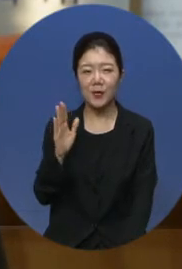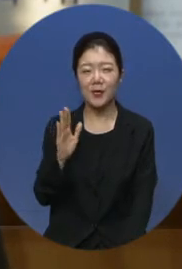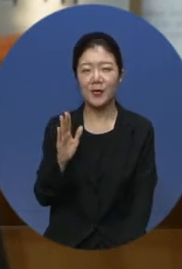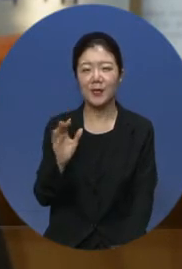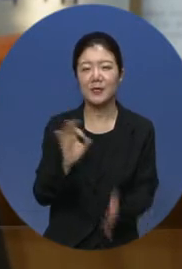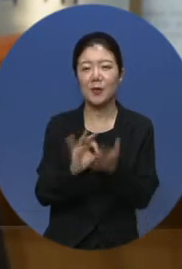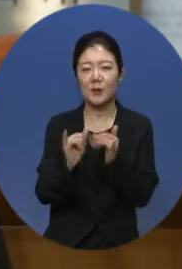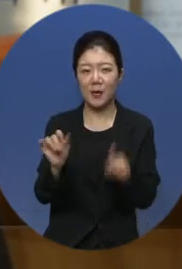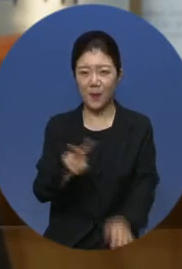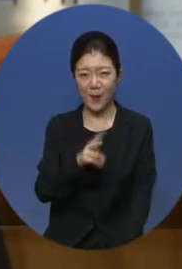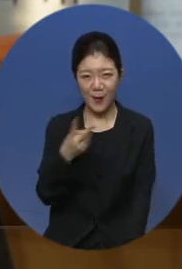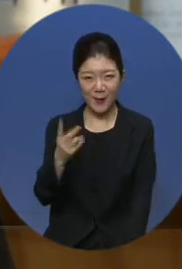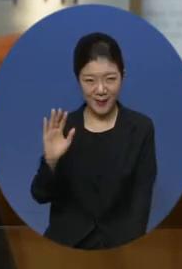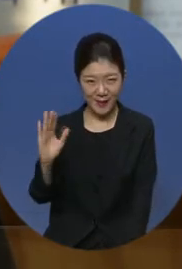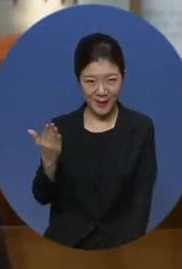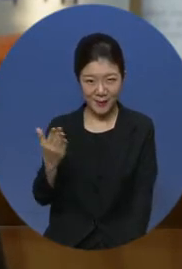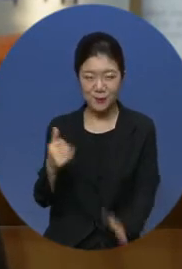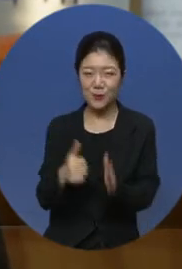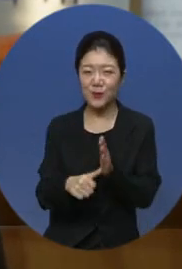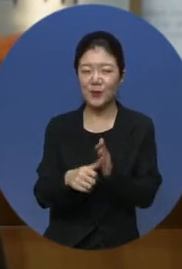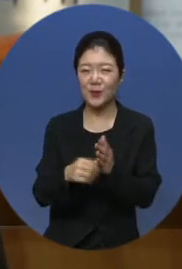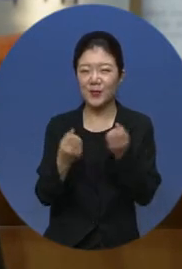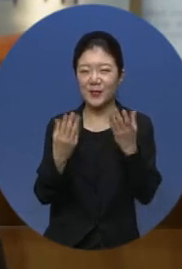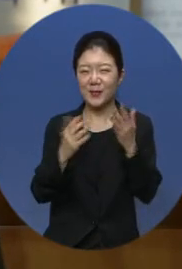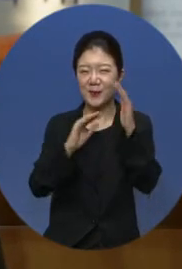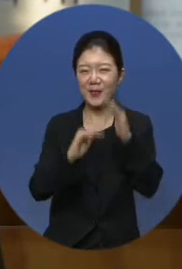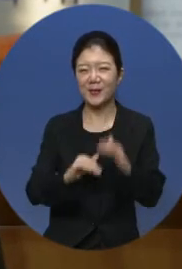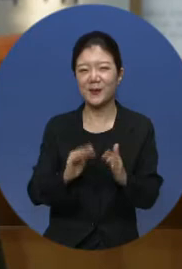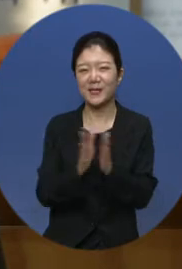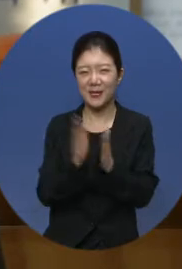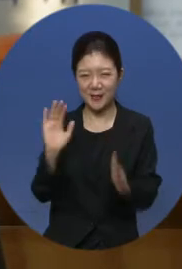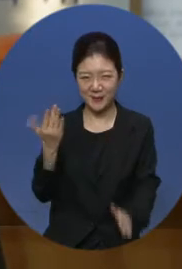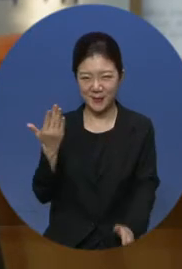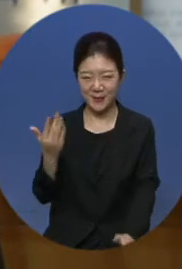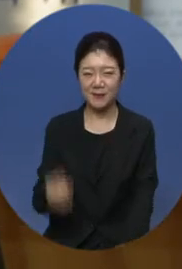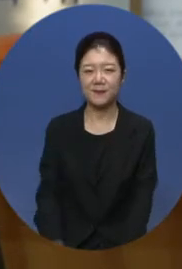바뀌게 되는 그 물건의 새로운 이야기가 또 쓰여지게 됩니다.